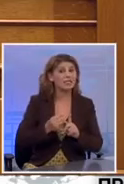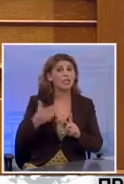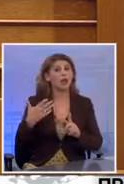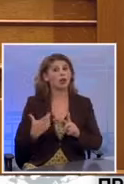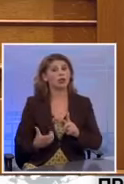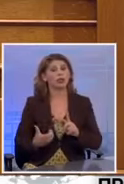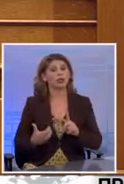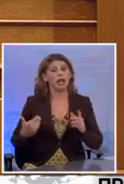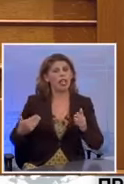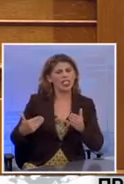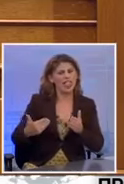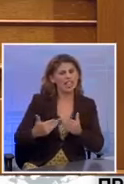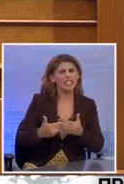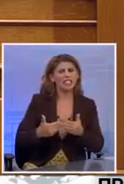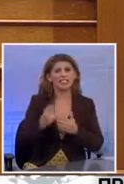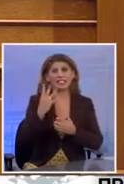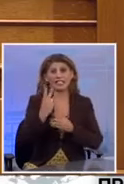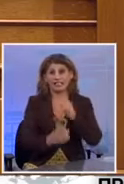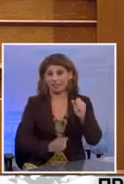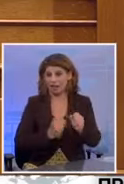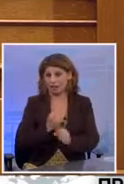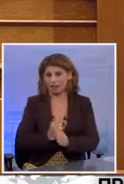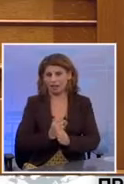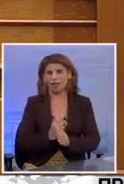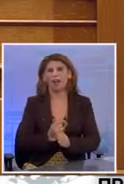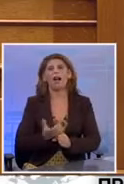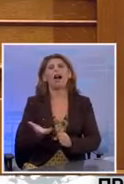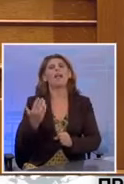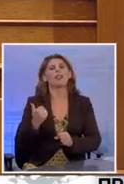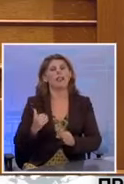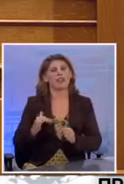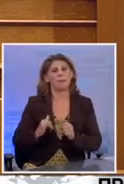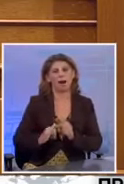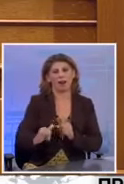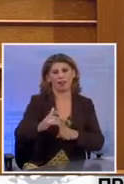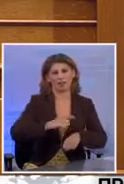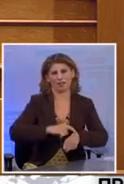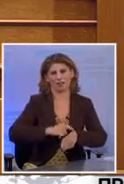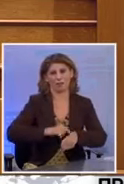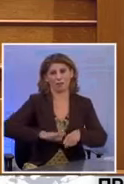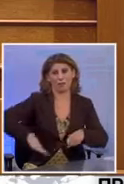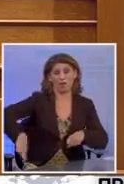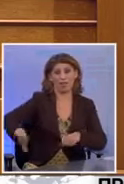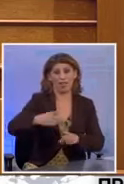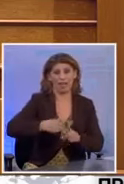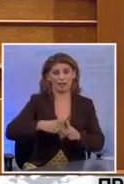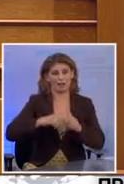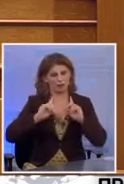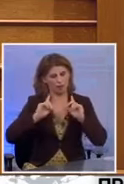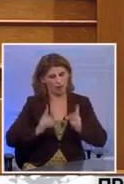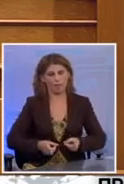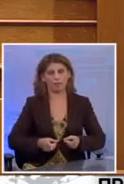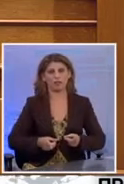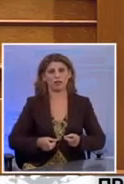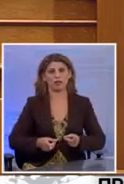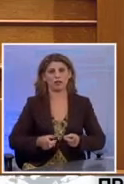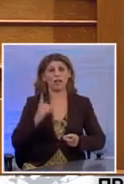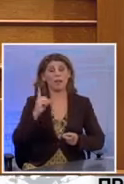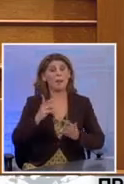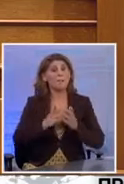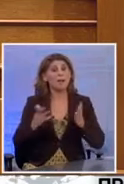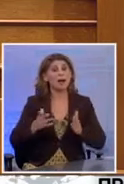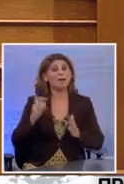θα εξαντλήσετε την τετραετία, δεν είναι μακριά η στιγμή που ο λαός θα κληθεί να πάρει τις αποφάσεις του, και μια